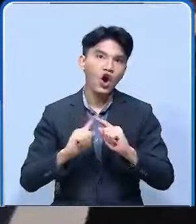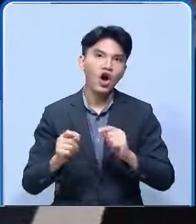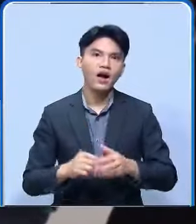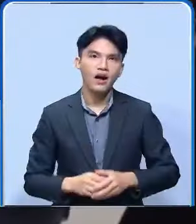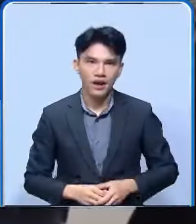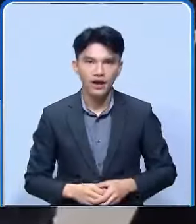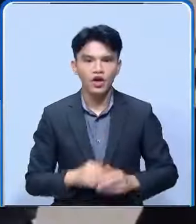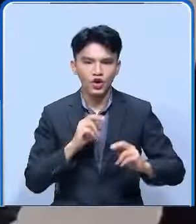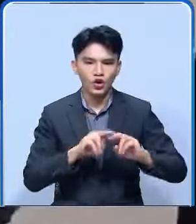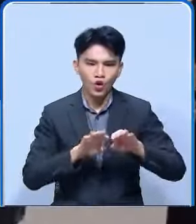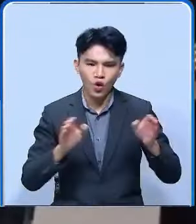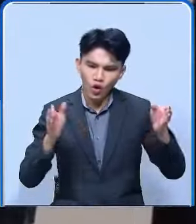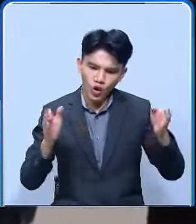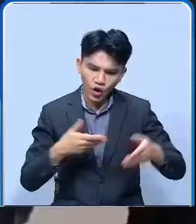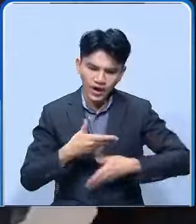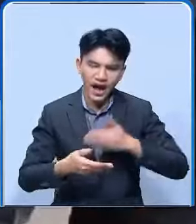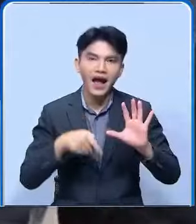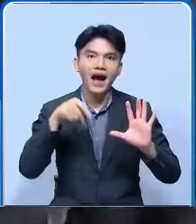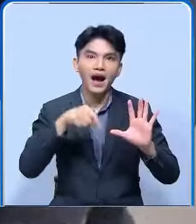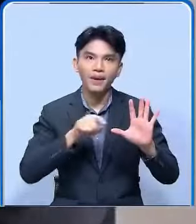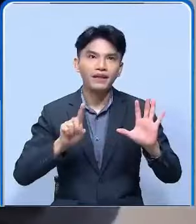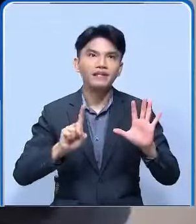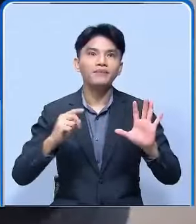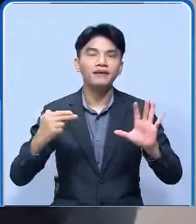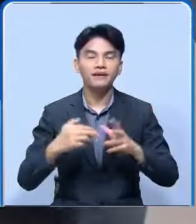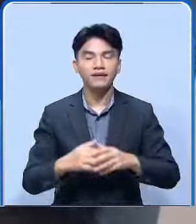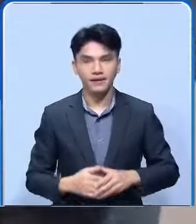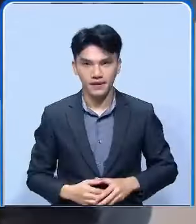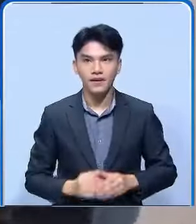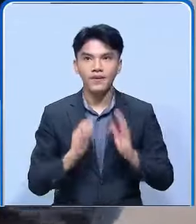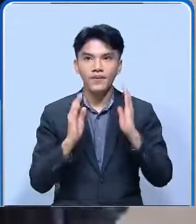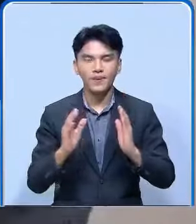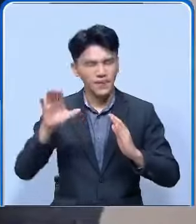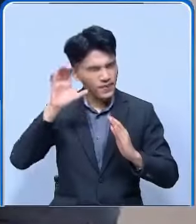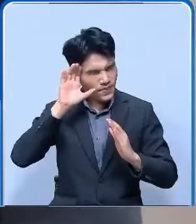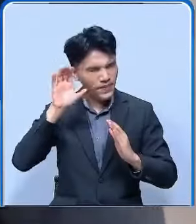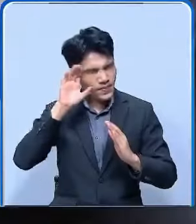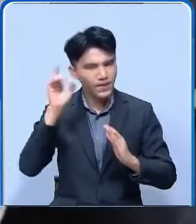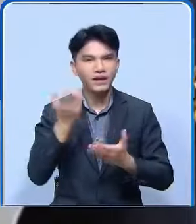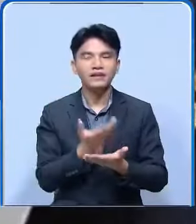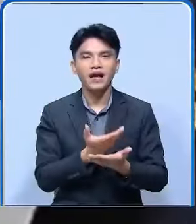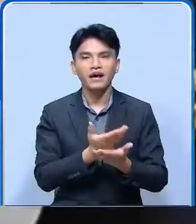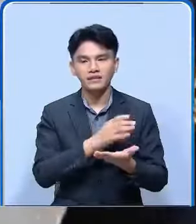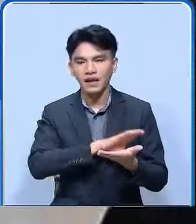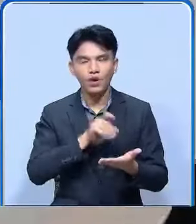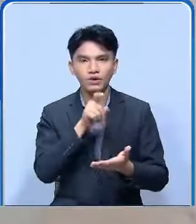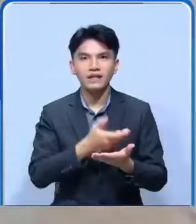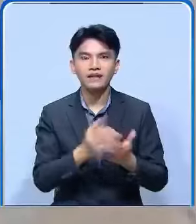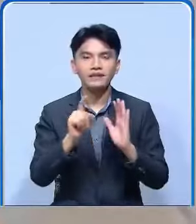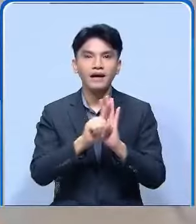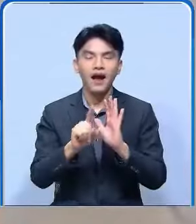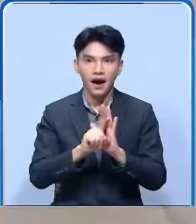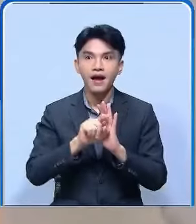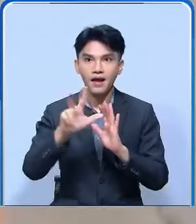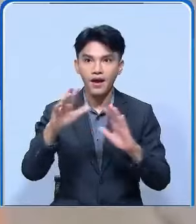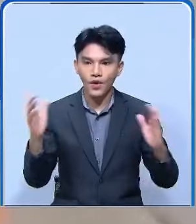แขกไม้ราคาตั้งแต่ 5,000 บาทถึงกว่า 10,000 บาทผู้เสียหายหลงเชื่อโอนเงินสั่งซื้อไป3ครั้งครับนะ